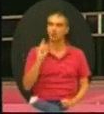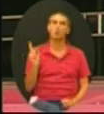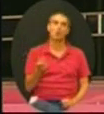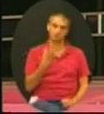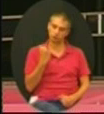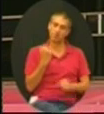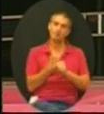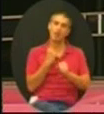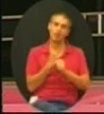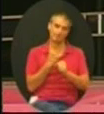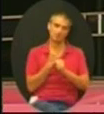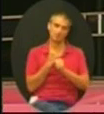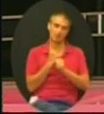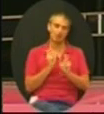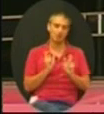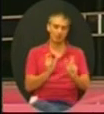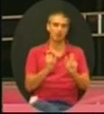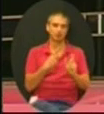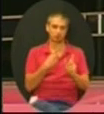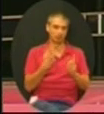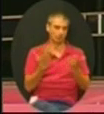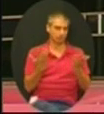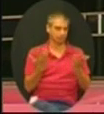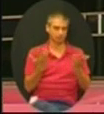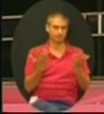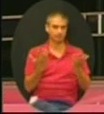הרבה עבודה בלעצור אותה.